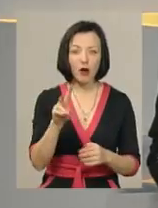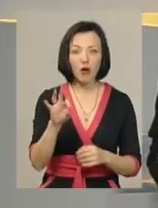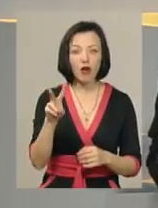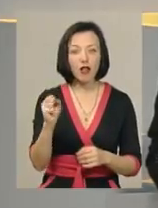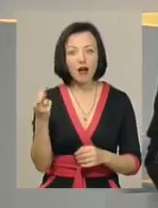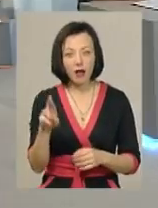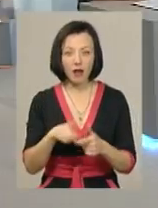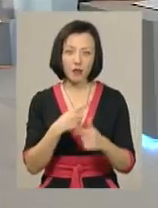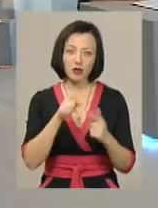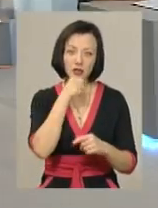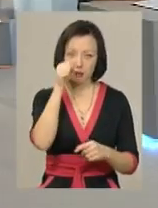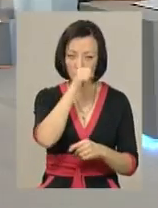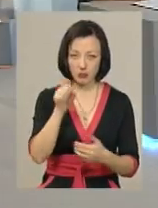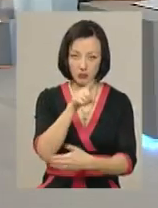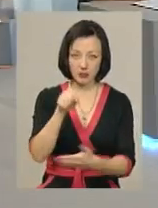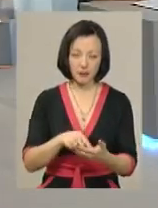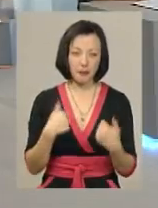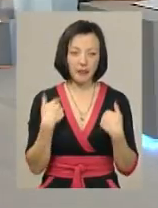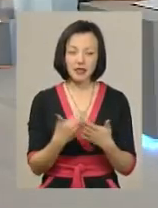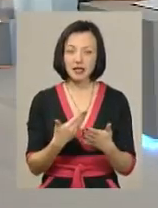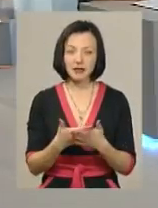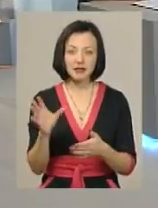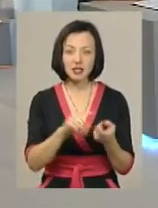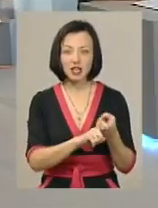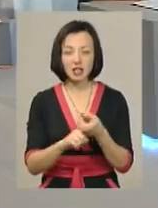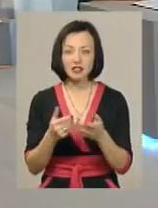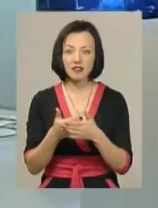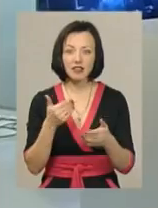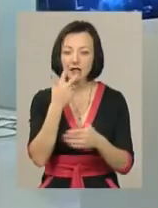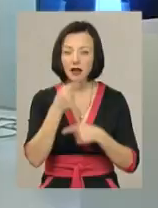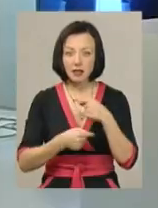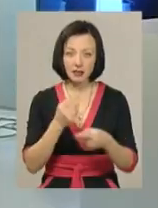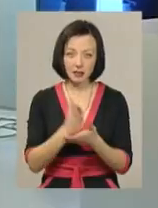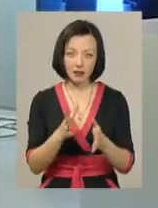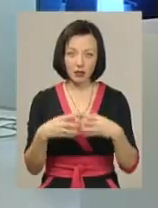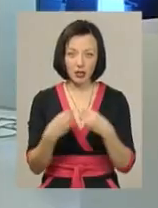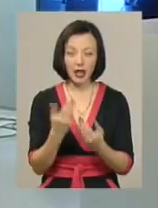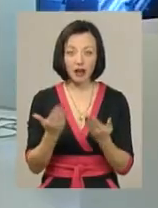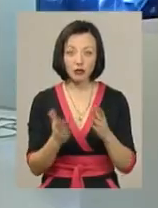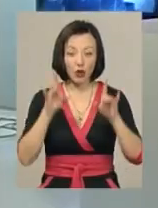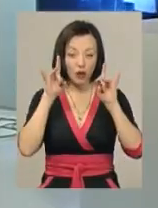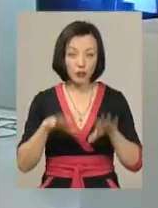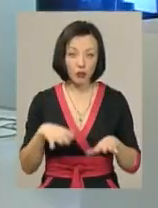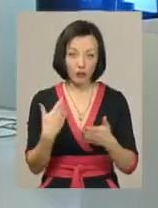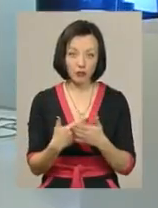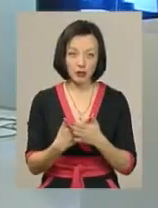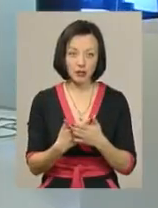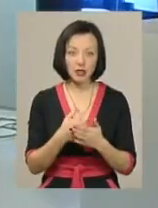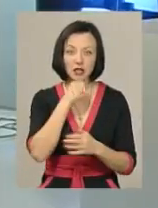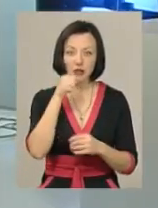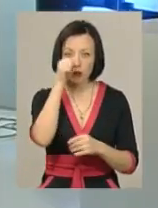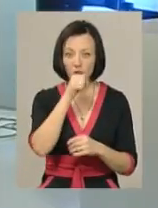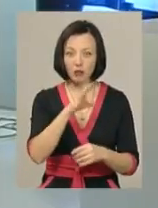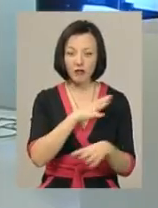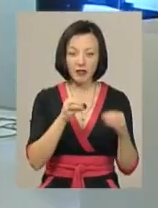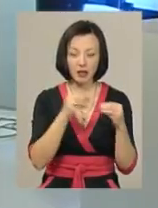або там Діда Мороза Мені здається що це все залежить знову ж таки від тих традицій які є в родині якщо це буде раптово от там Дід Мороз